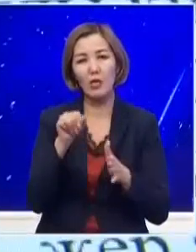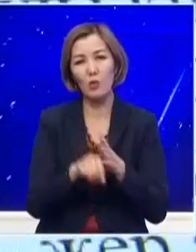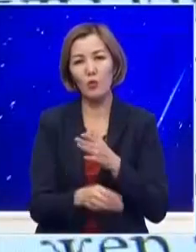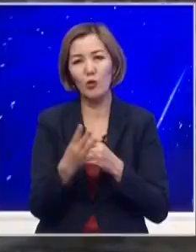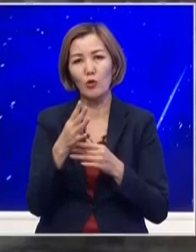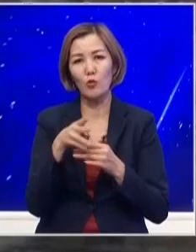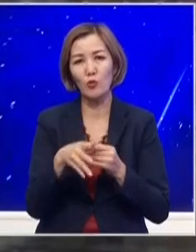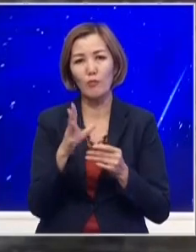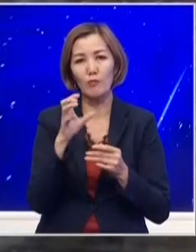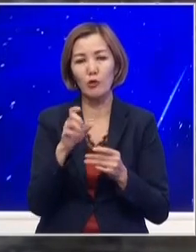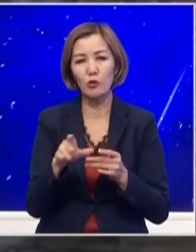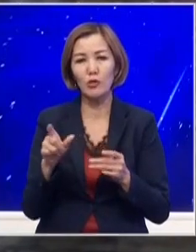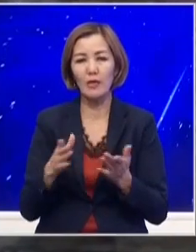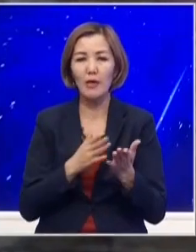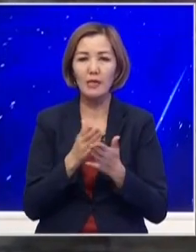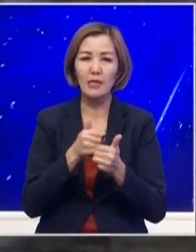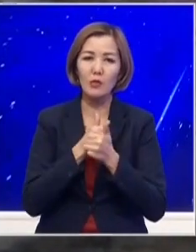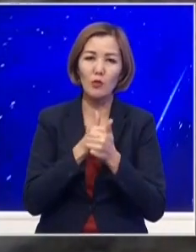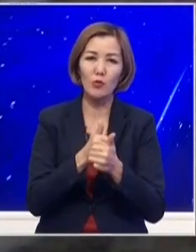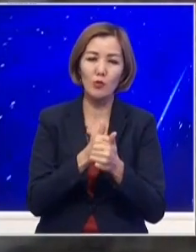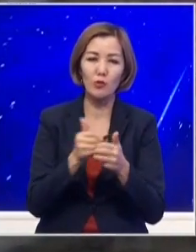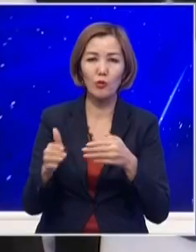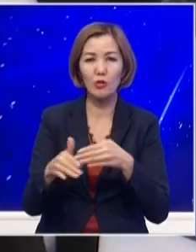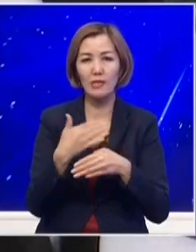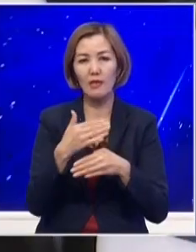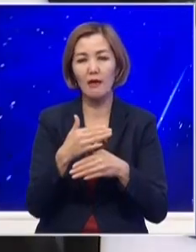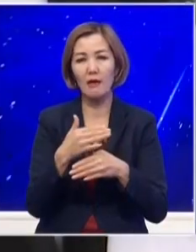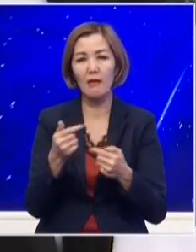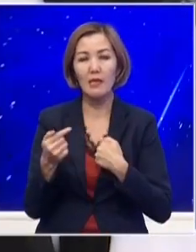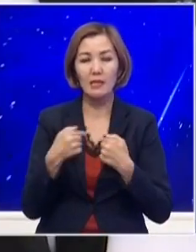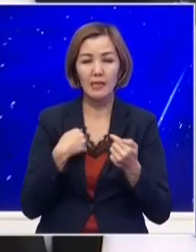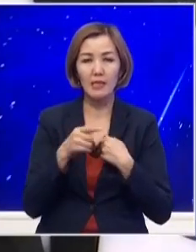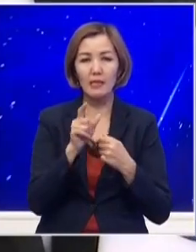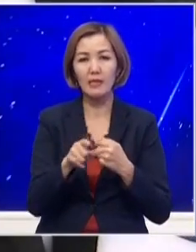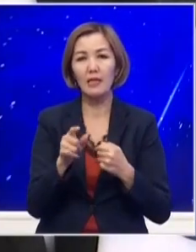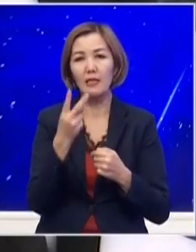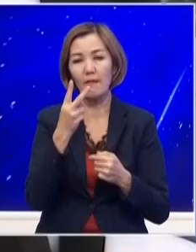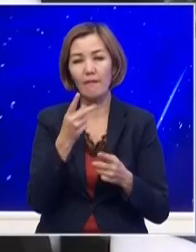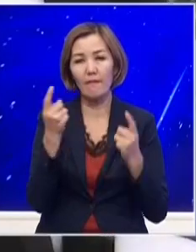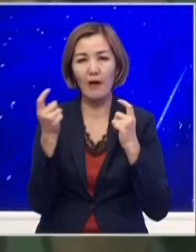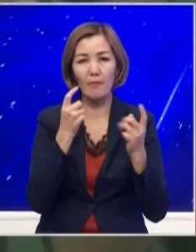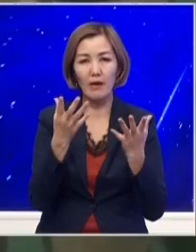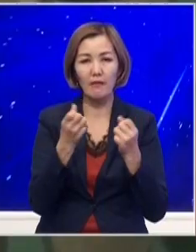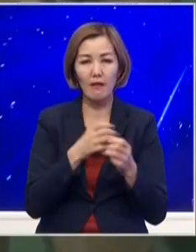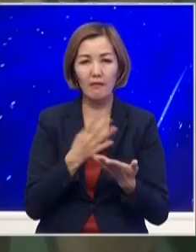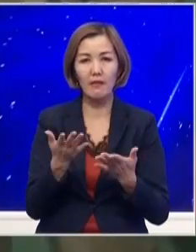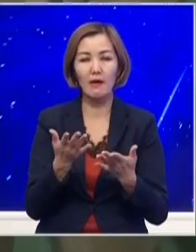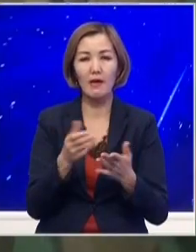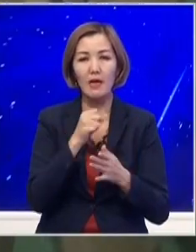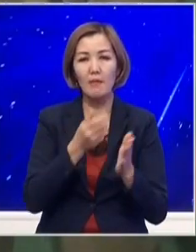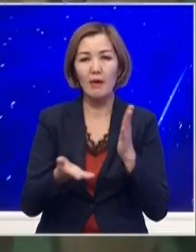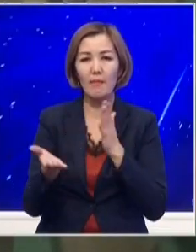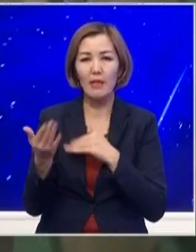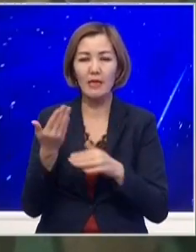аса саяси құрбан мен қуғын-сүргінге ұшыраған боздақтар туралы деректерге қанықты. Балалар, бабалар басынан өткерген